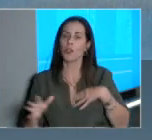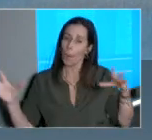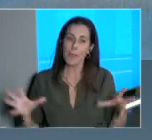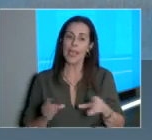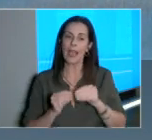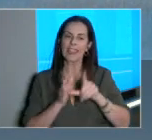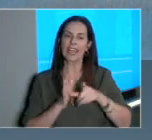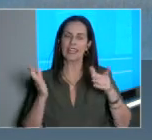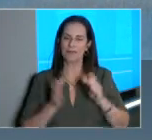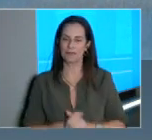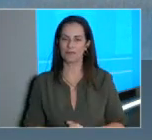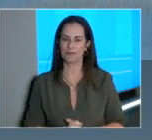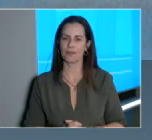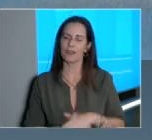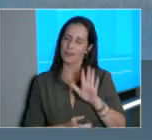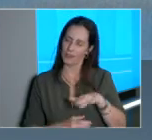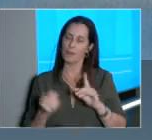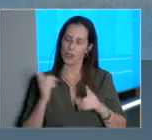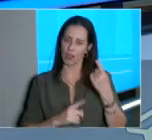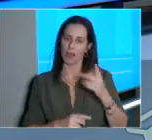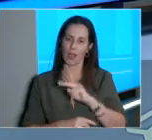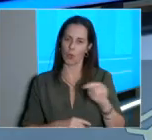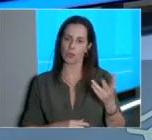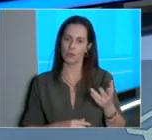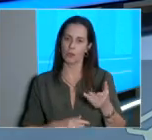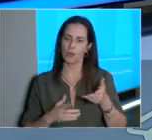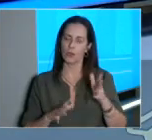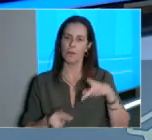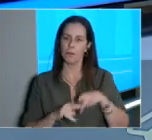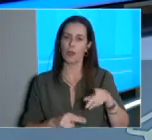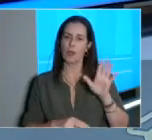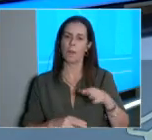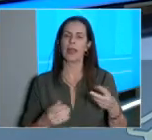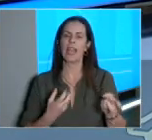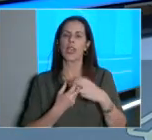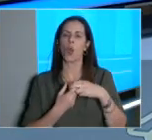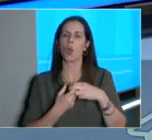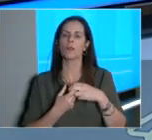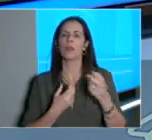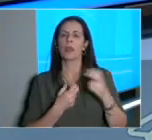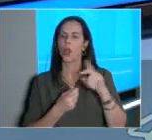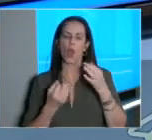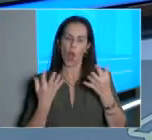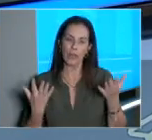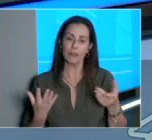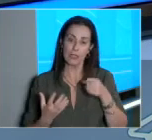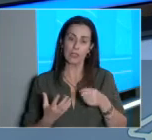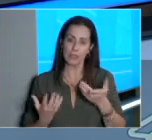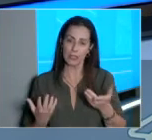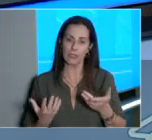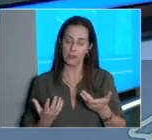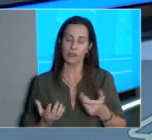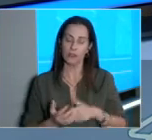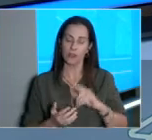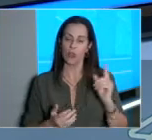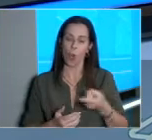ואחיות טכני. כן. זה אפרופו גם מה שהיה נושא המאמר, שכל כך חרה לו, זה גם מהייחוד, מהצירוף הלא טבעי הזה, שזה מה